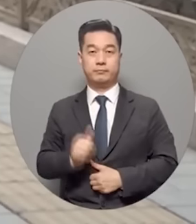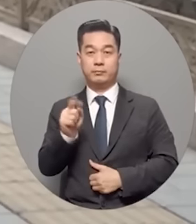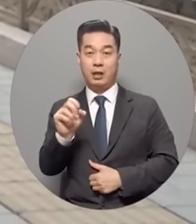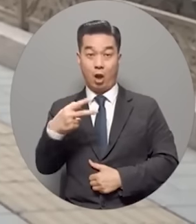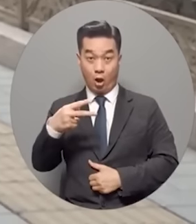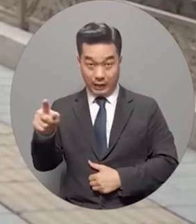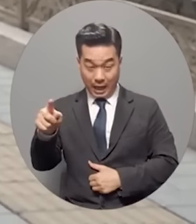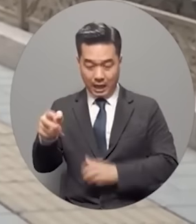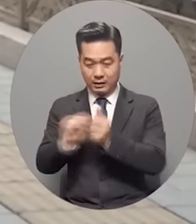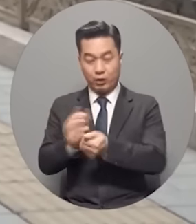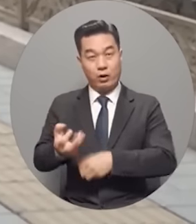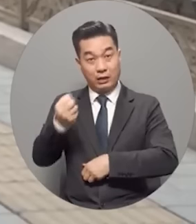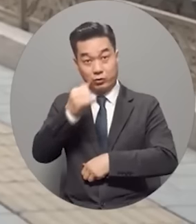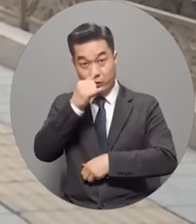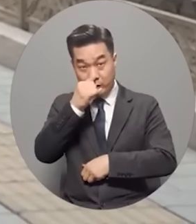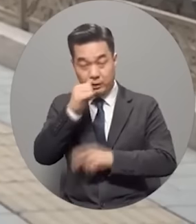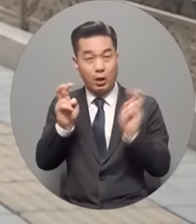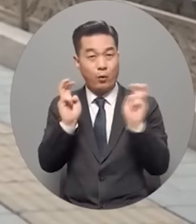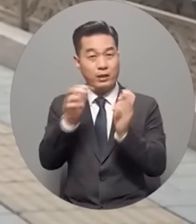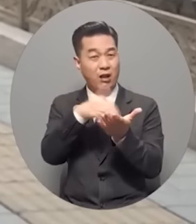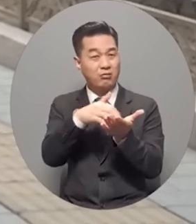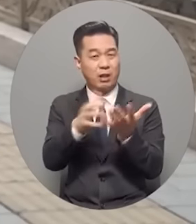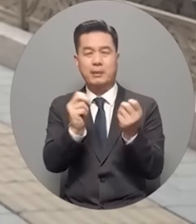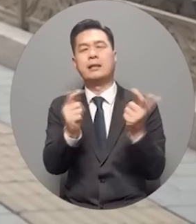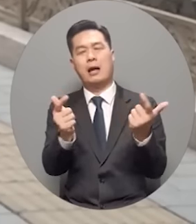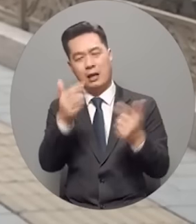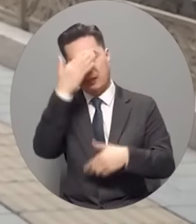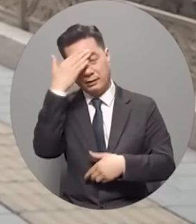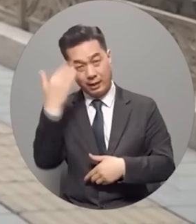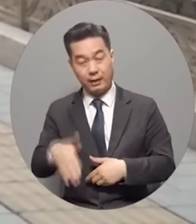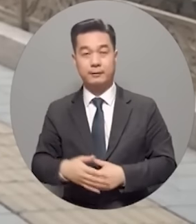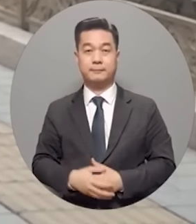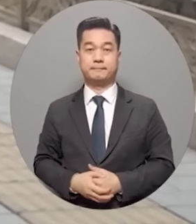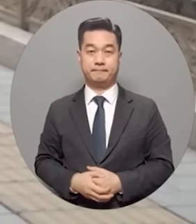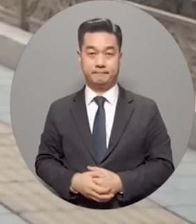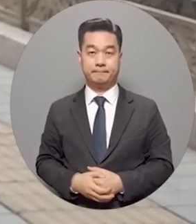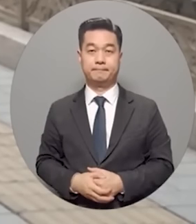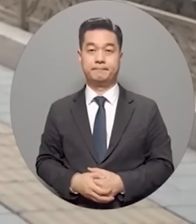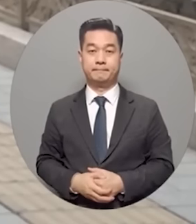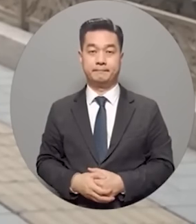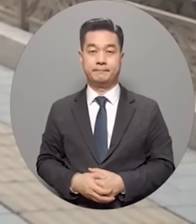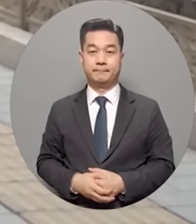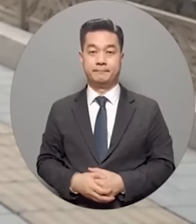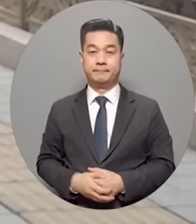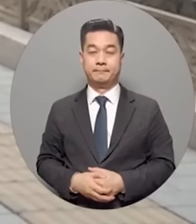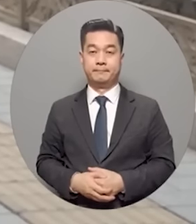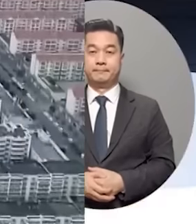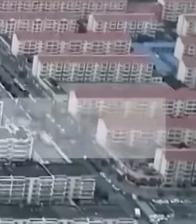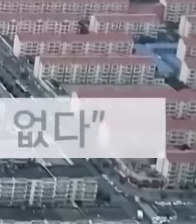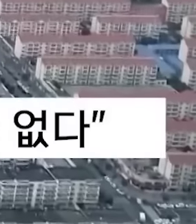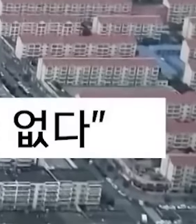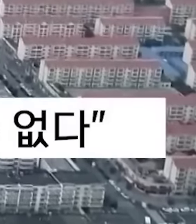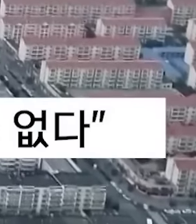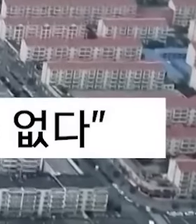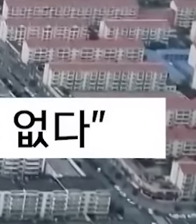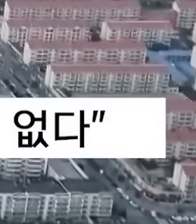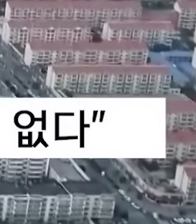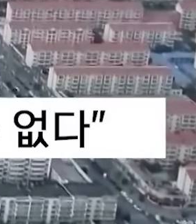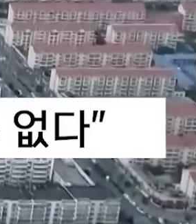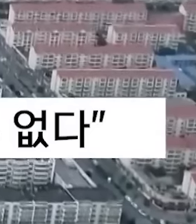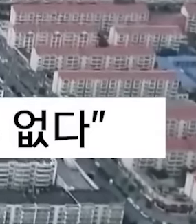있는 국내기업은 많 않은으로습니다에서 MBC 2인입니다 산